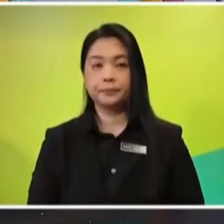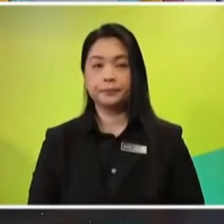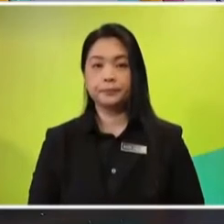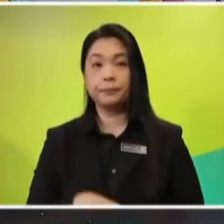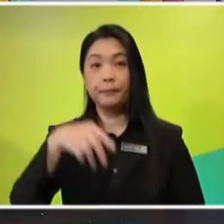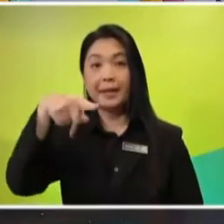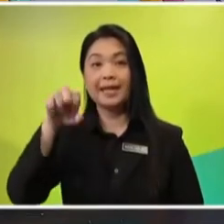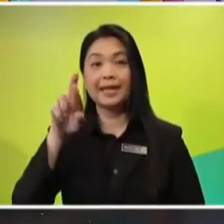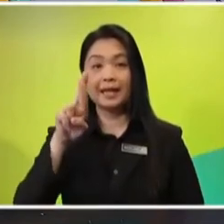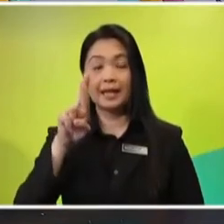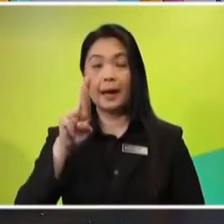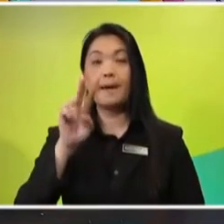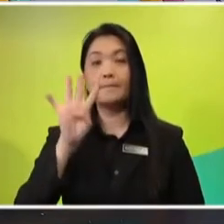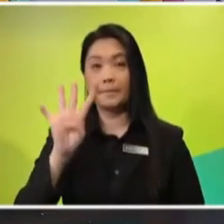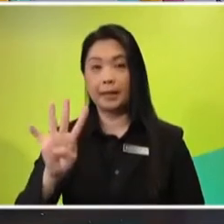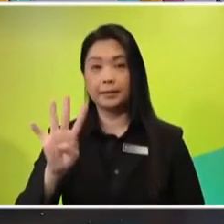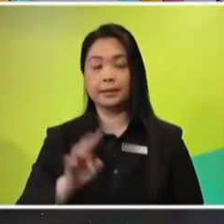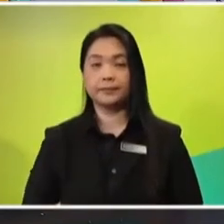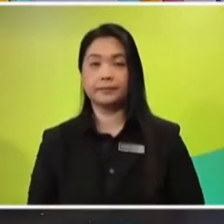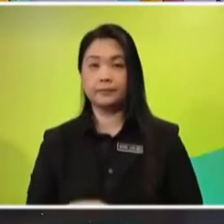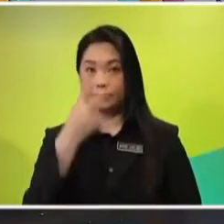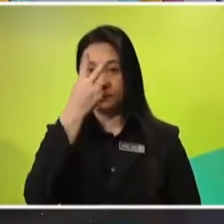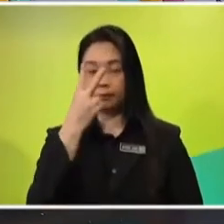2/4. Okey. Okey. Cikgu angkat dulu.